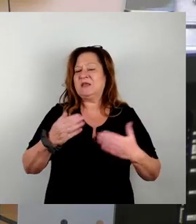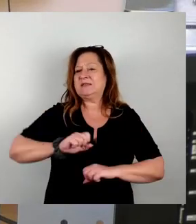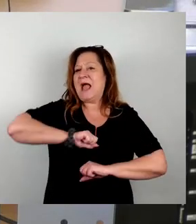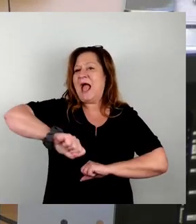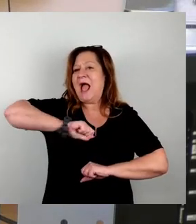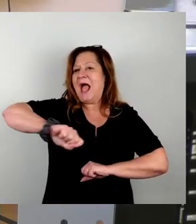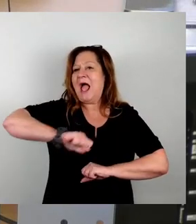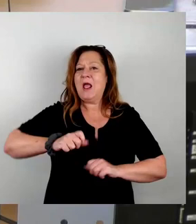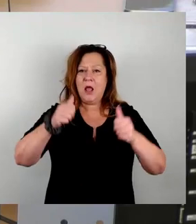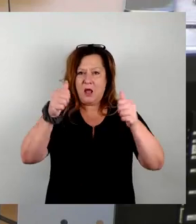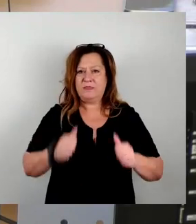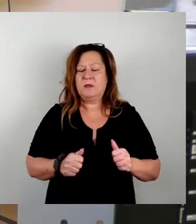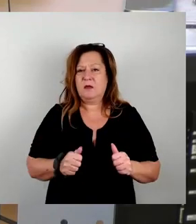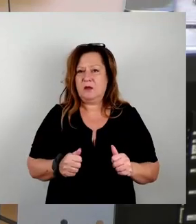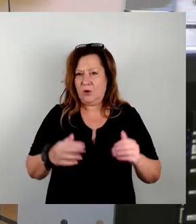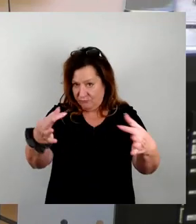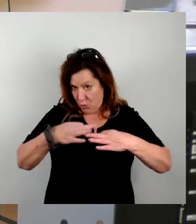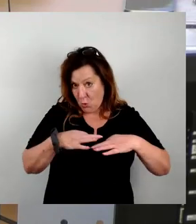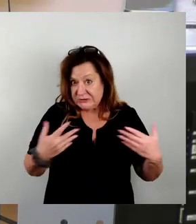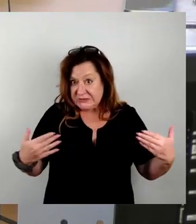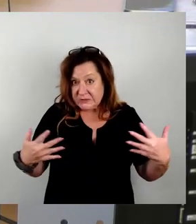Für uns Grünen ist